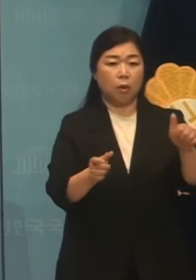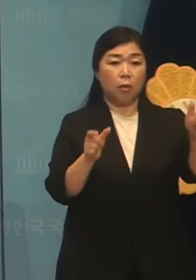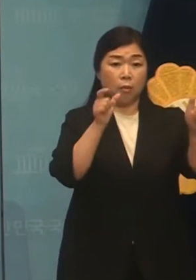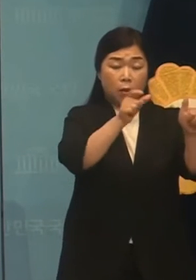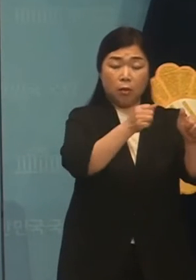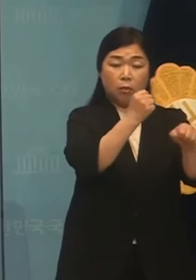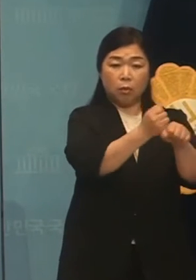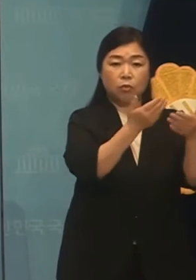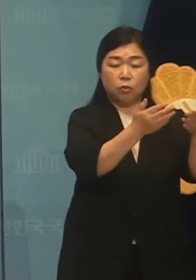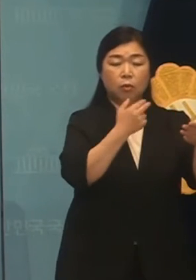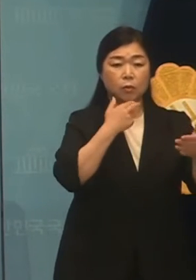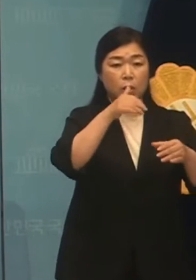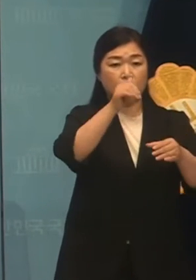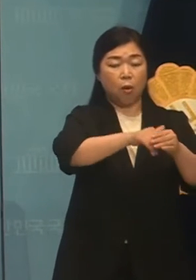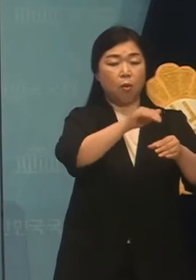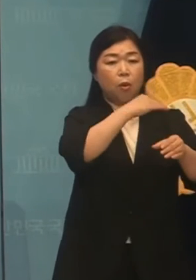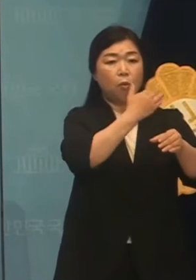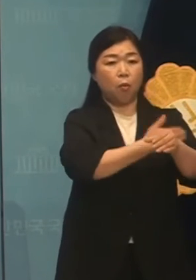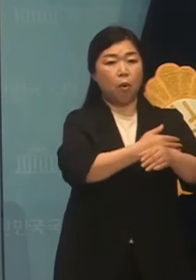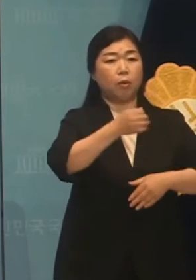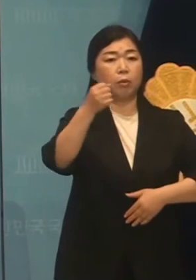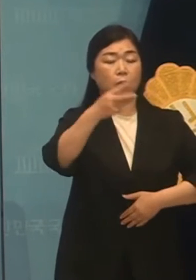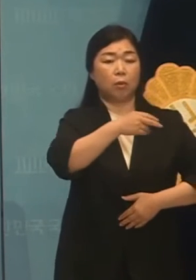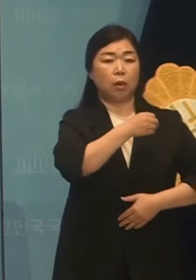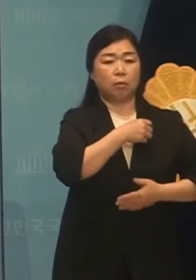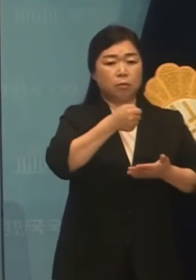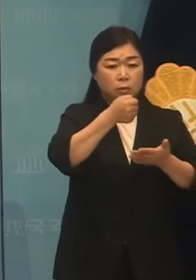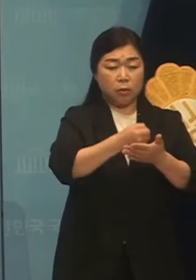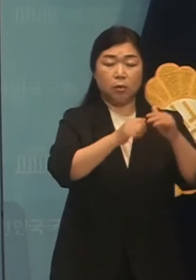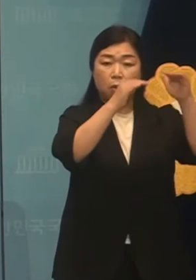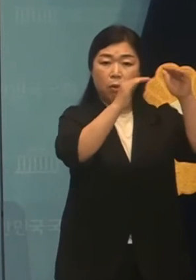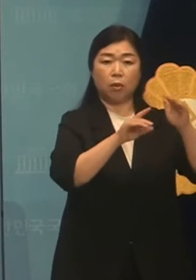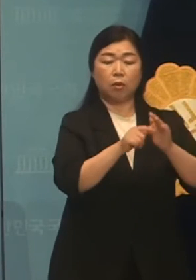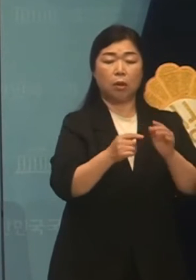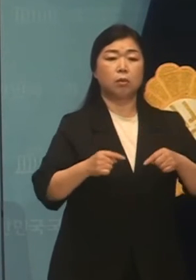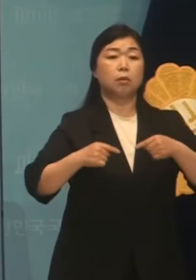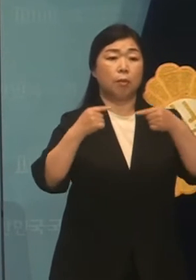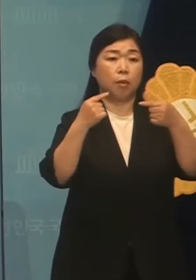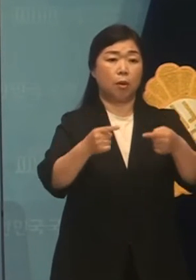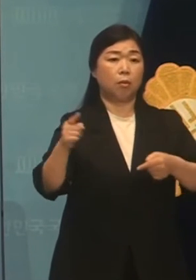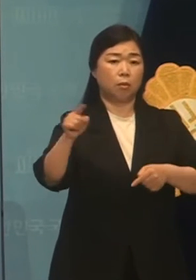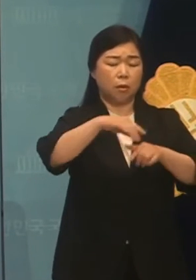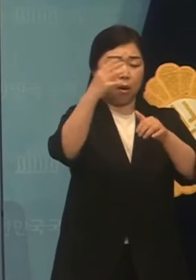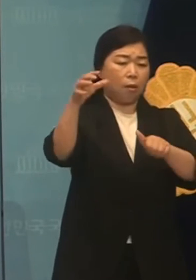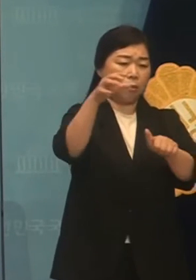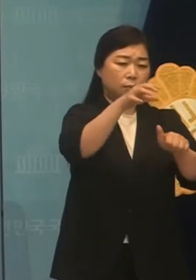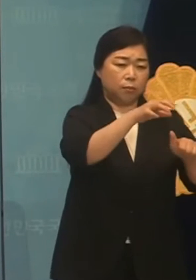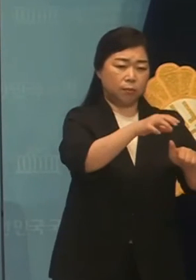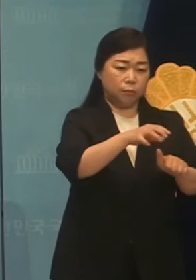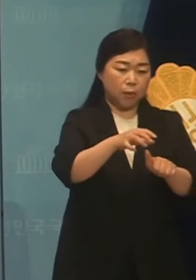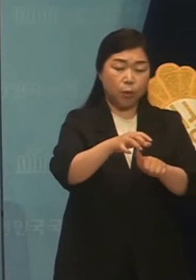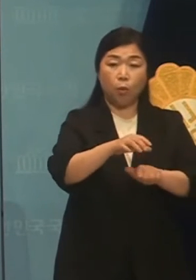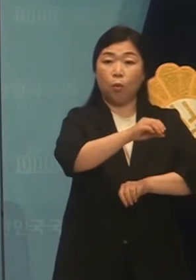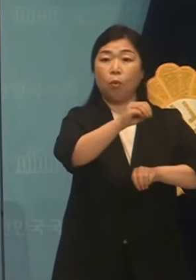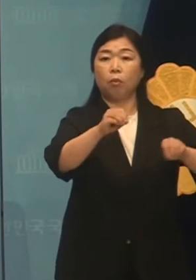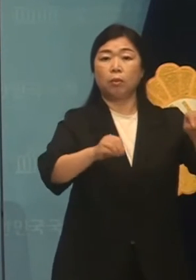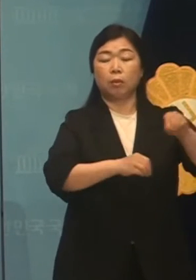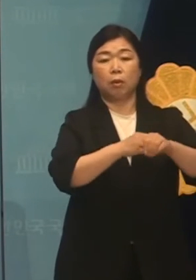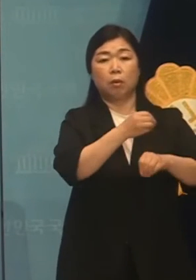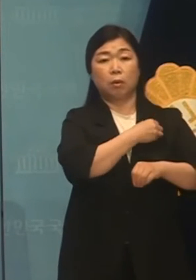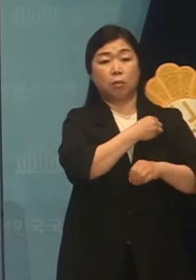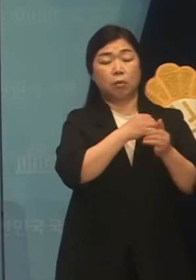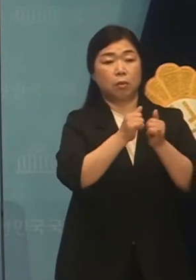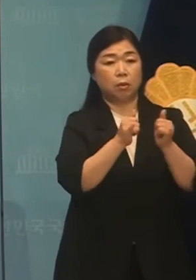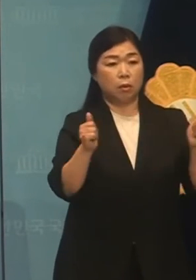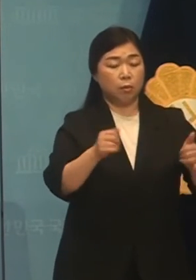당원의 선거권이나 당원이 당의 의사결정 과정에 참여하는 길을 거의 봉쇄하고 오히려 당원은